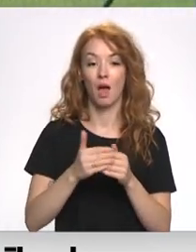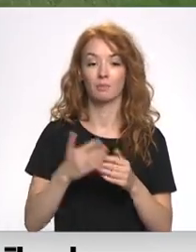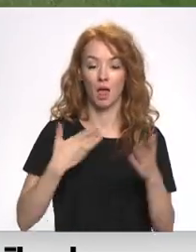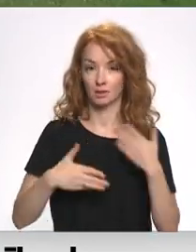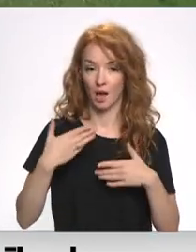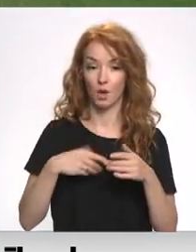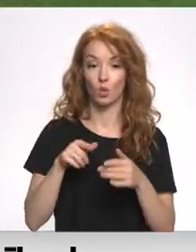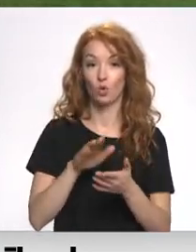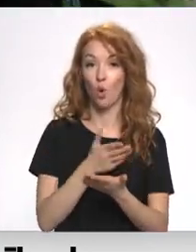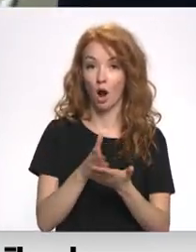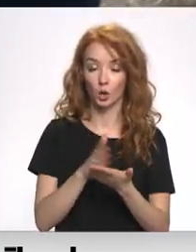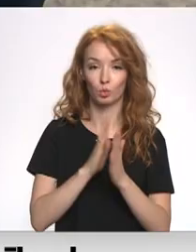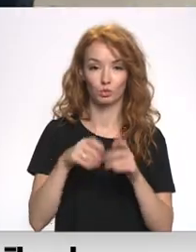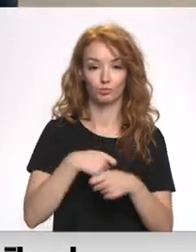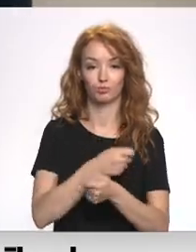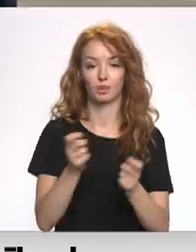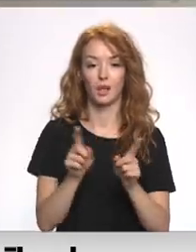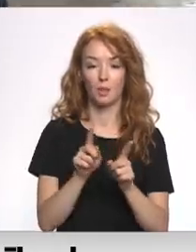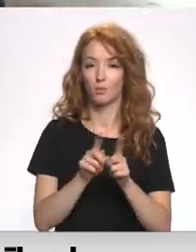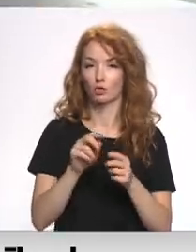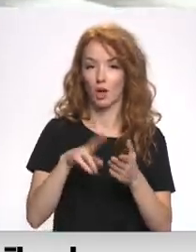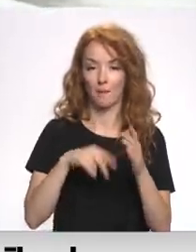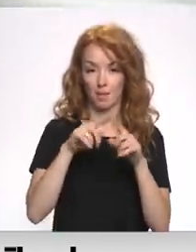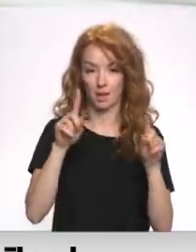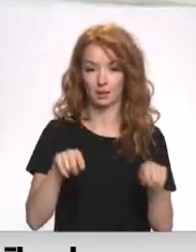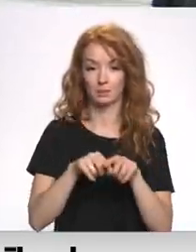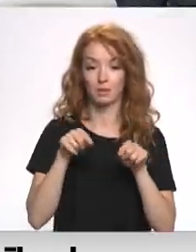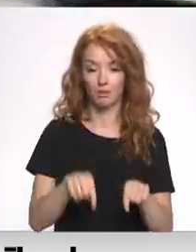kuru nokārtojot tiks izsniegtas tādas pašas apliecības kā